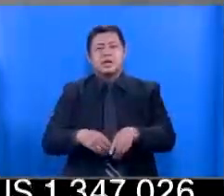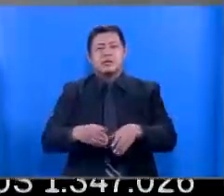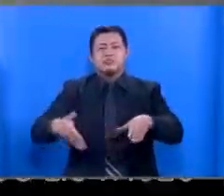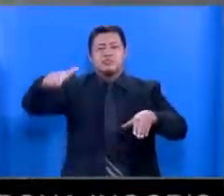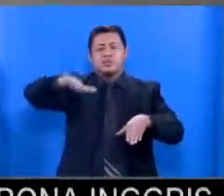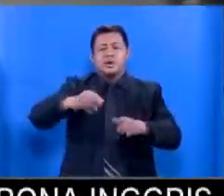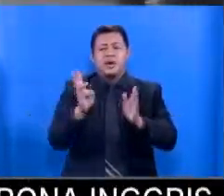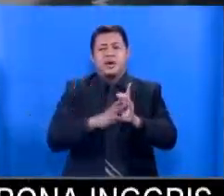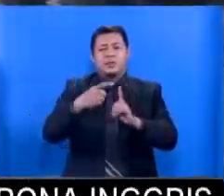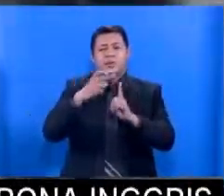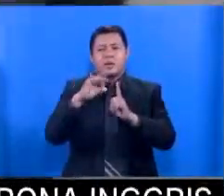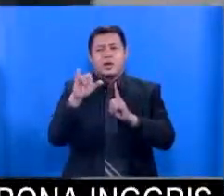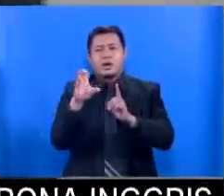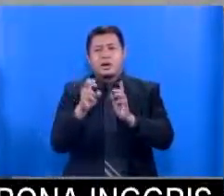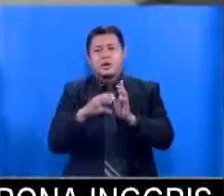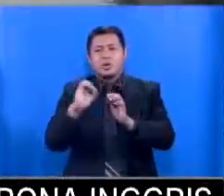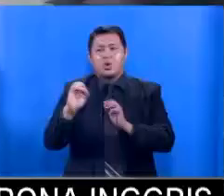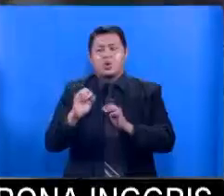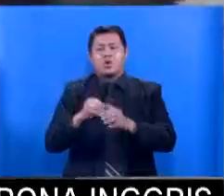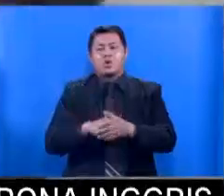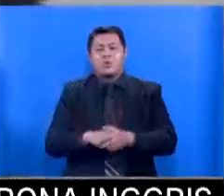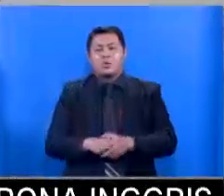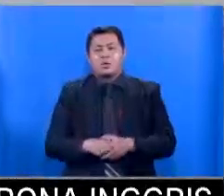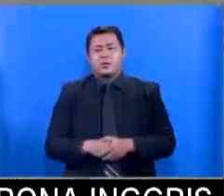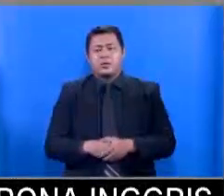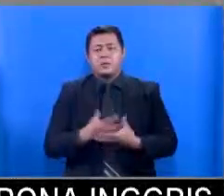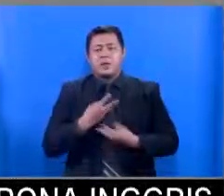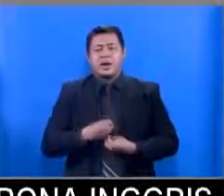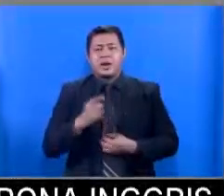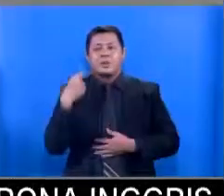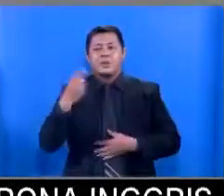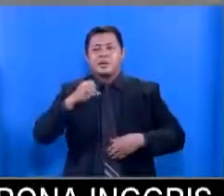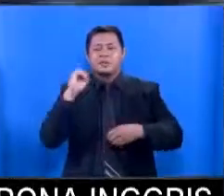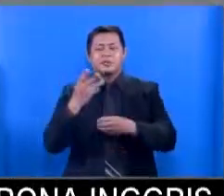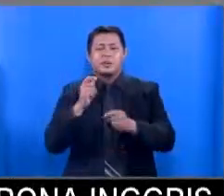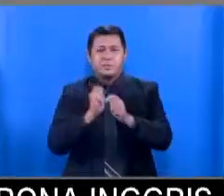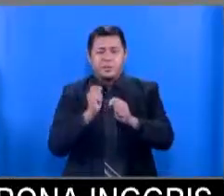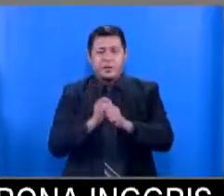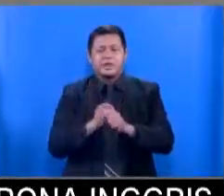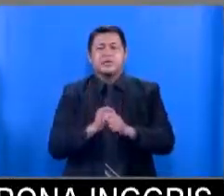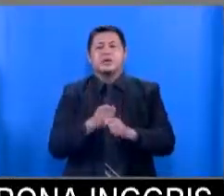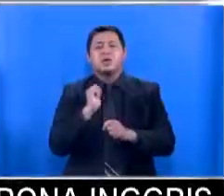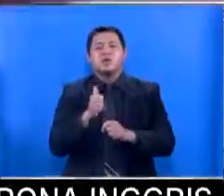MT Haryono menuju Gatot Subroto. Para pengendara berharap pemerintah segera memperbaiki jalan yang sudah rusak